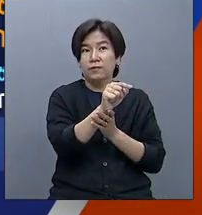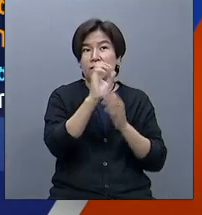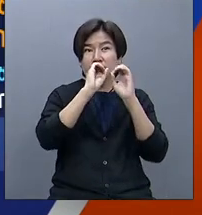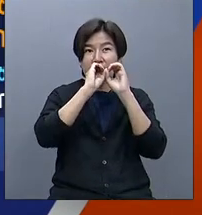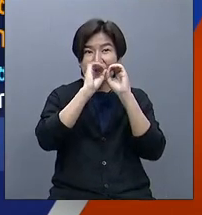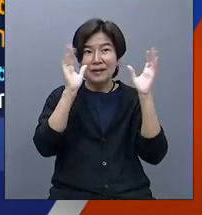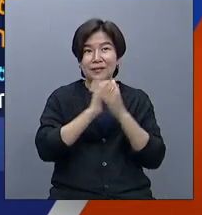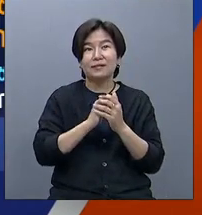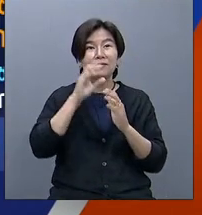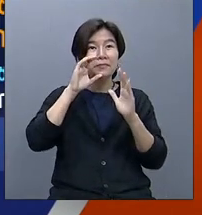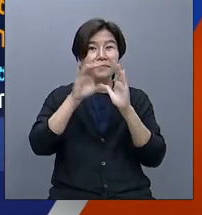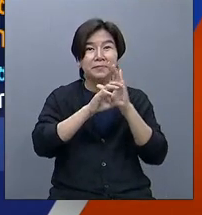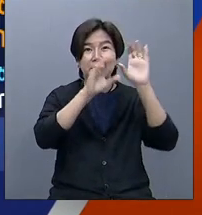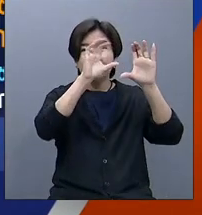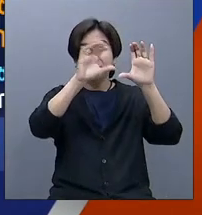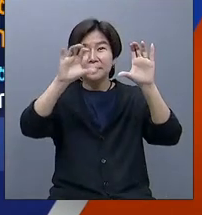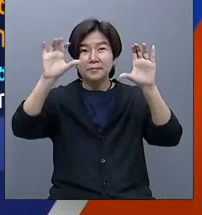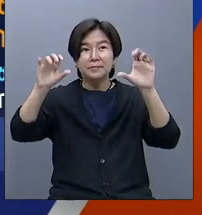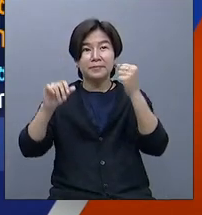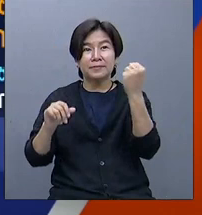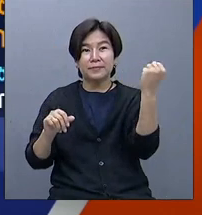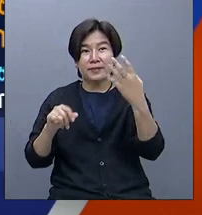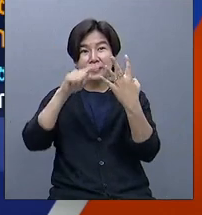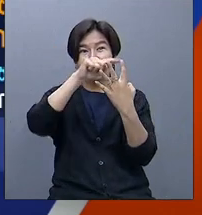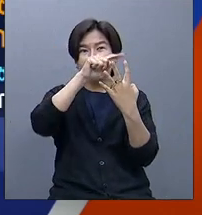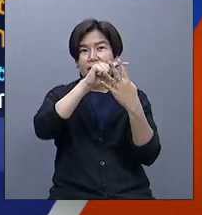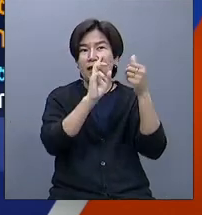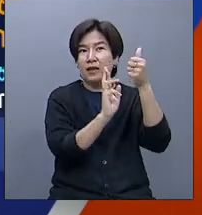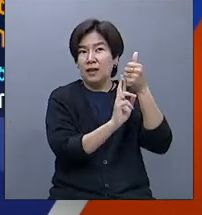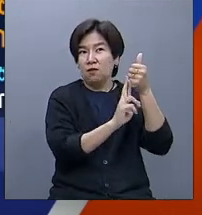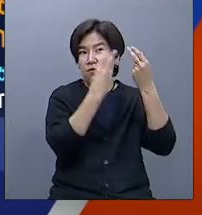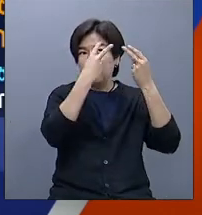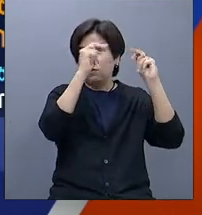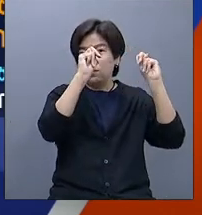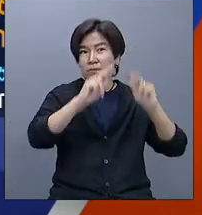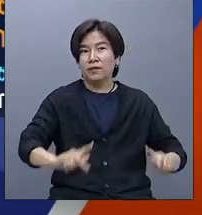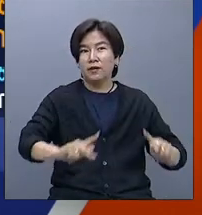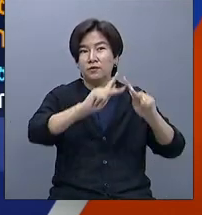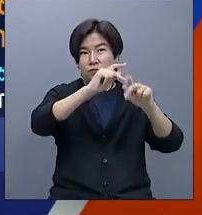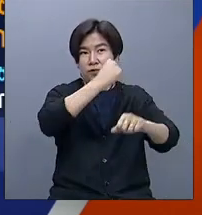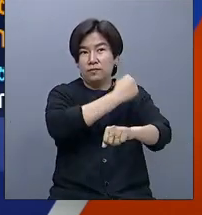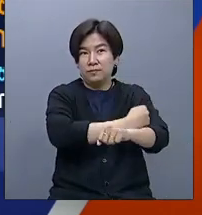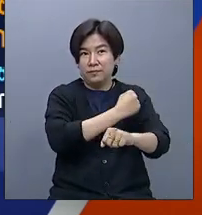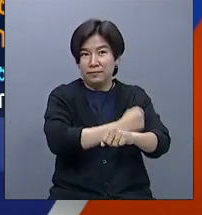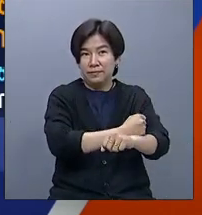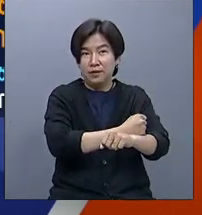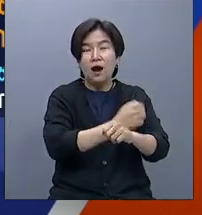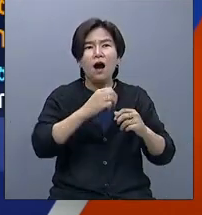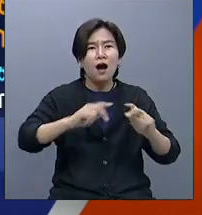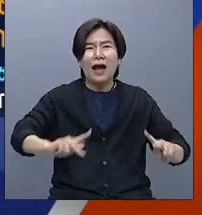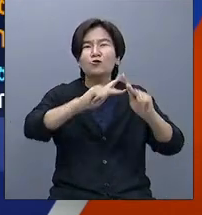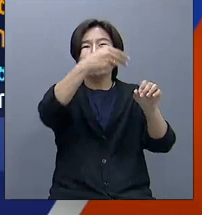พีระพันธ์สาลีรักทวิภาคจะได้รับตำแหน่งรองนายกผู้ว่าการพลังงานแล้วก็น่าจะมีหม่อมหลวงไชโยคิด